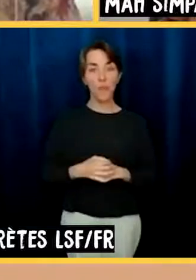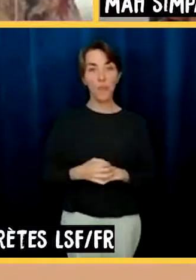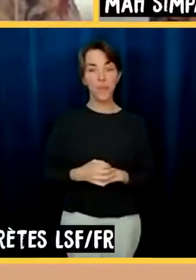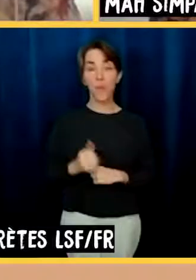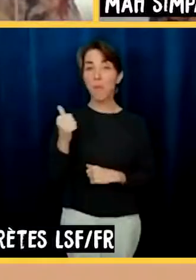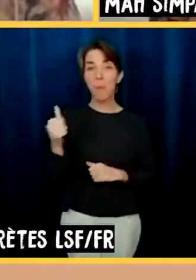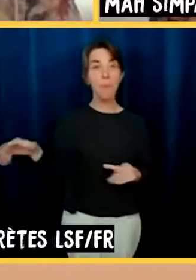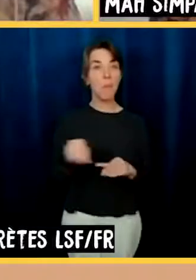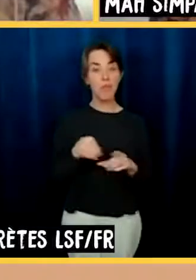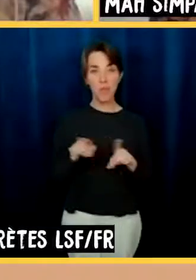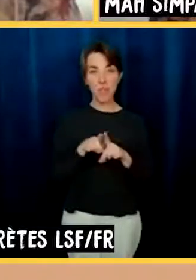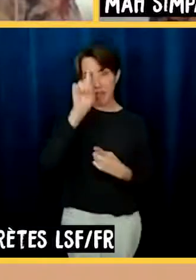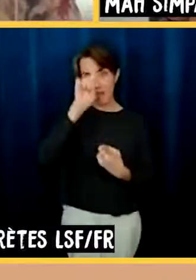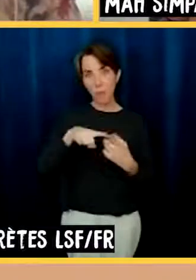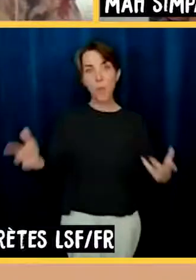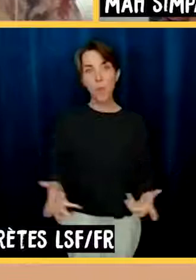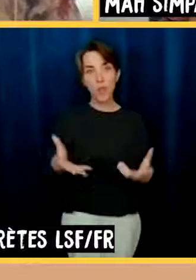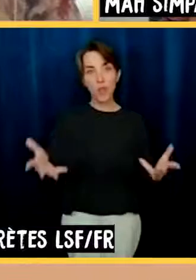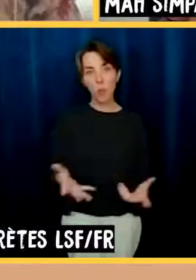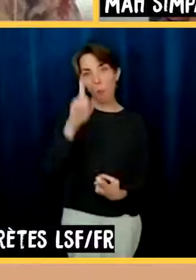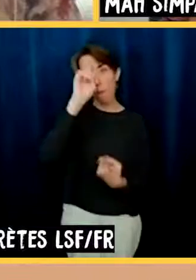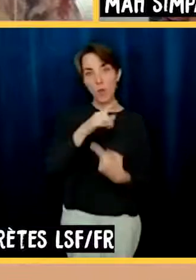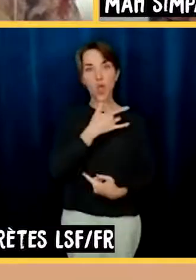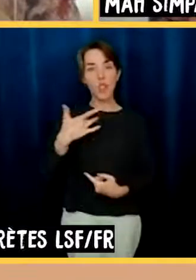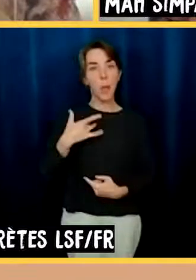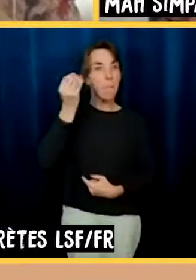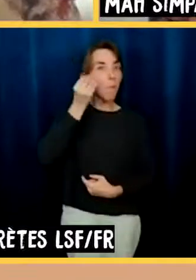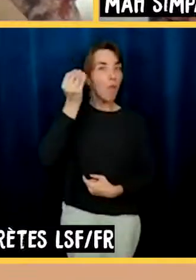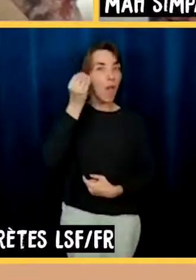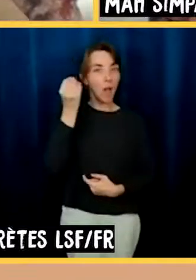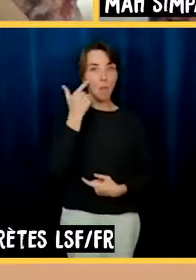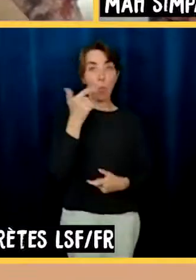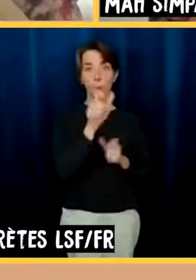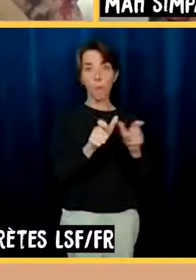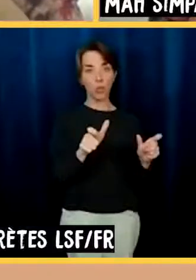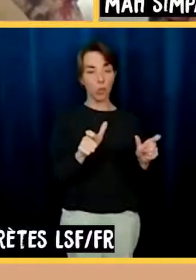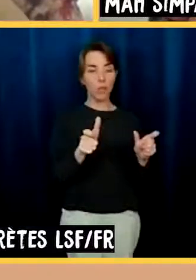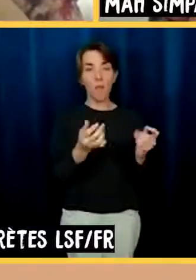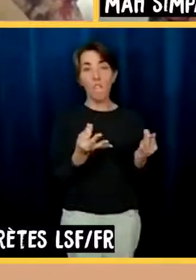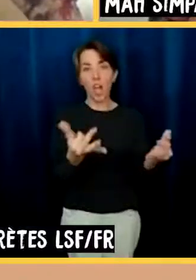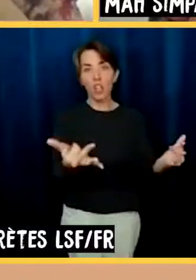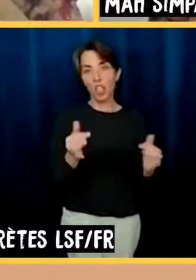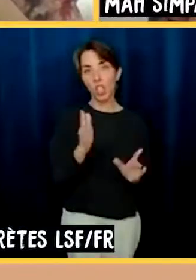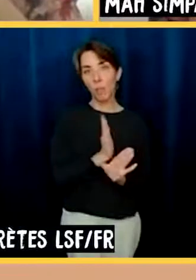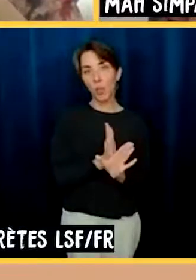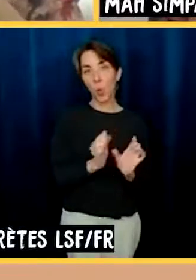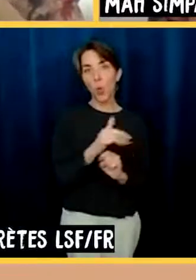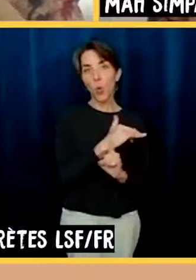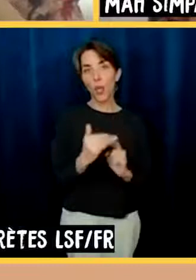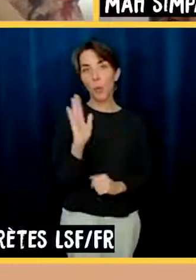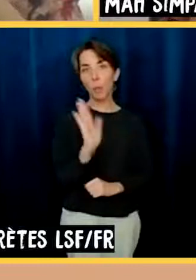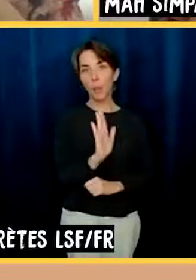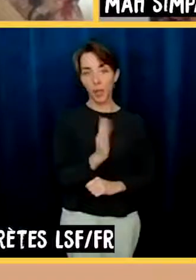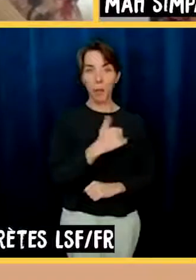participes également à la promotion des questions de santé mentale pour les personnes les plus exposées et vulnérables sur le plan psychosocial du fait de